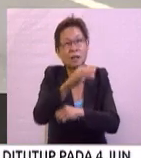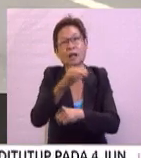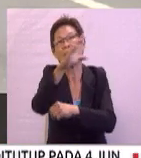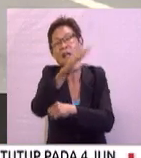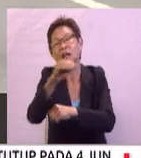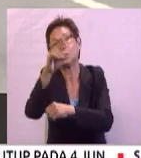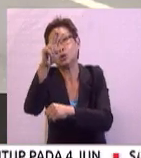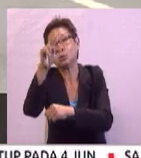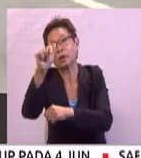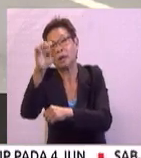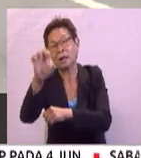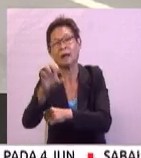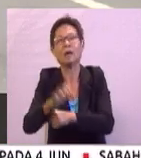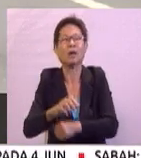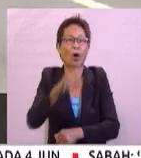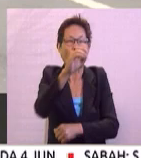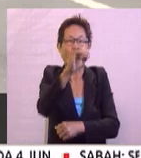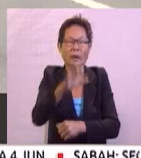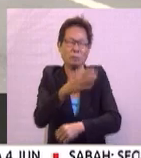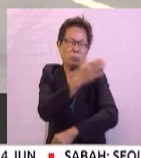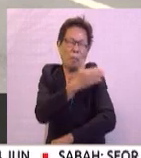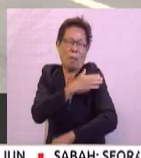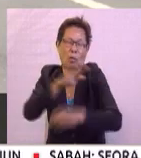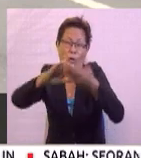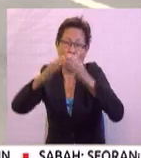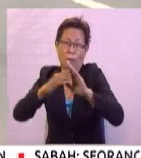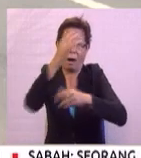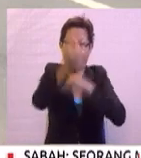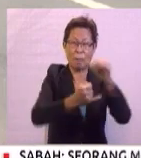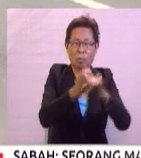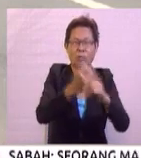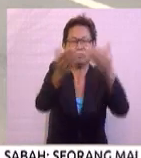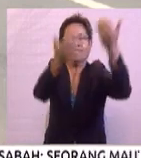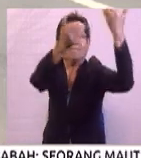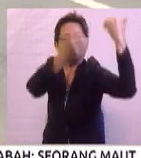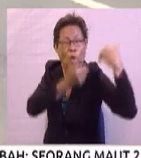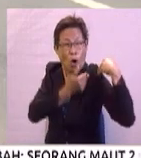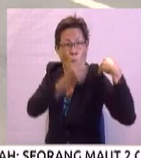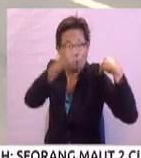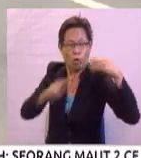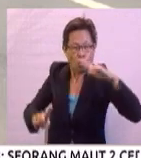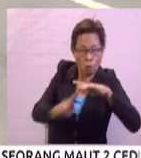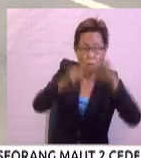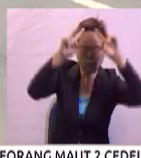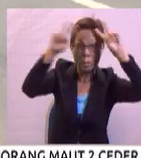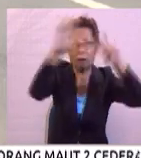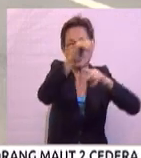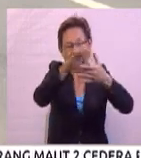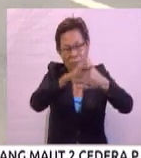mendesak komuniti antarabangsa mengambil tanggungjawab untuk memastikan wujud keamanan dan